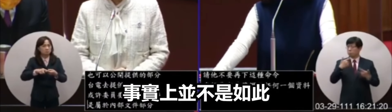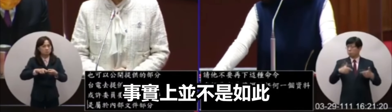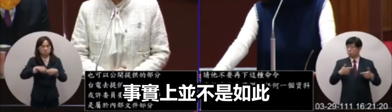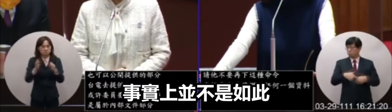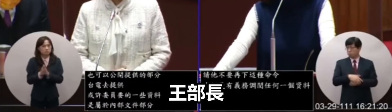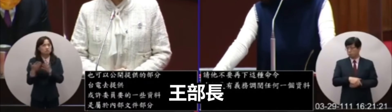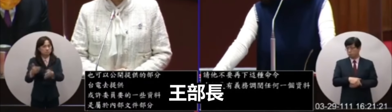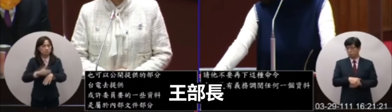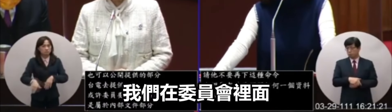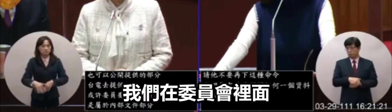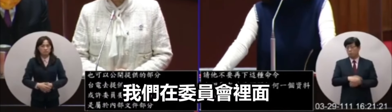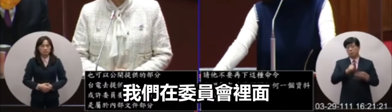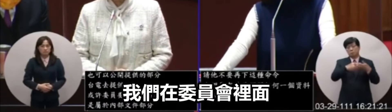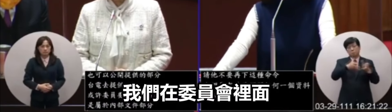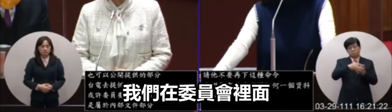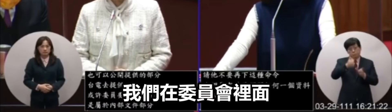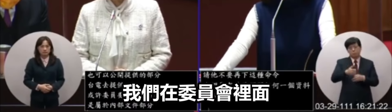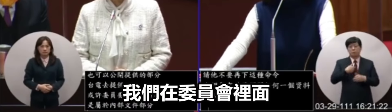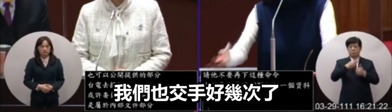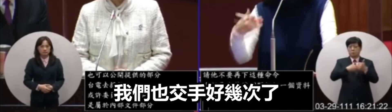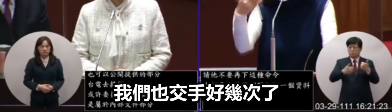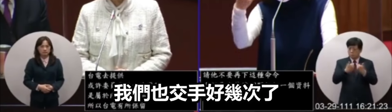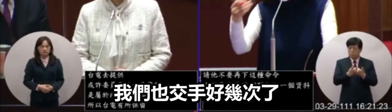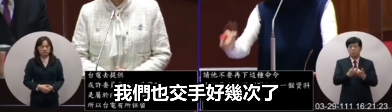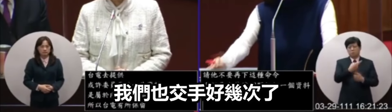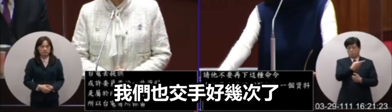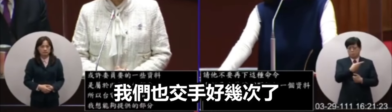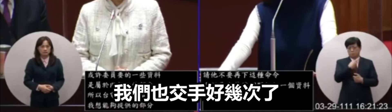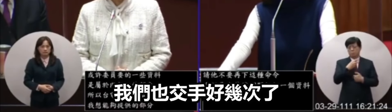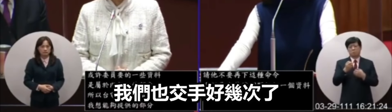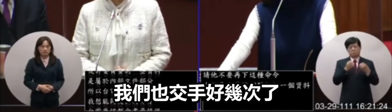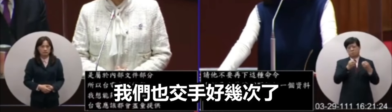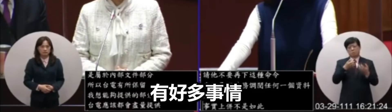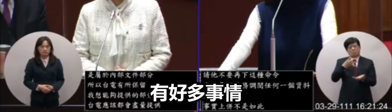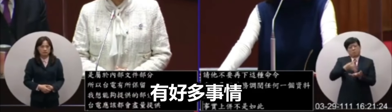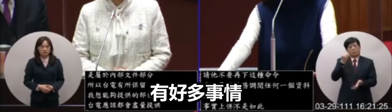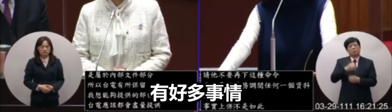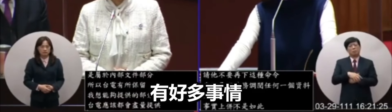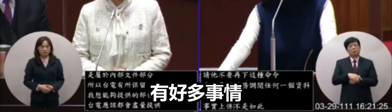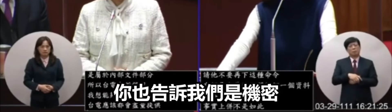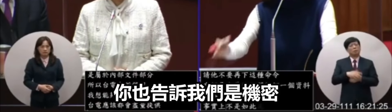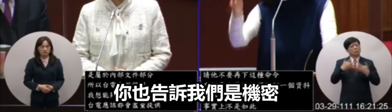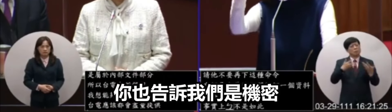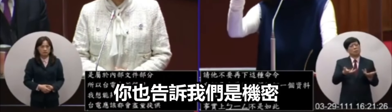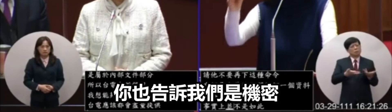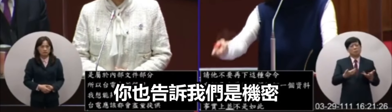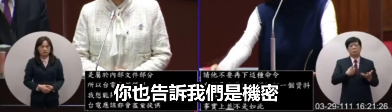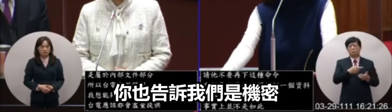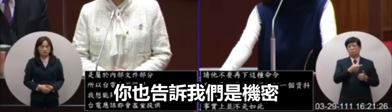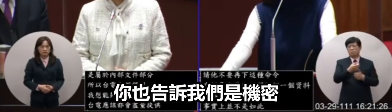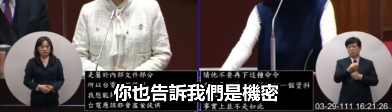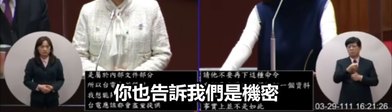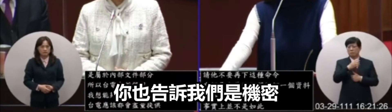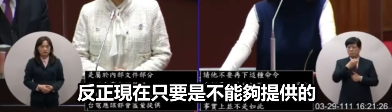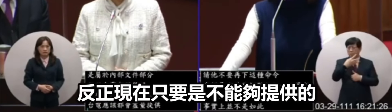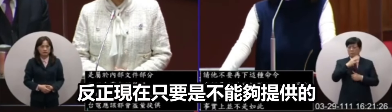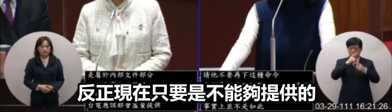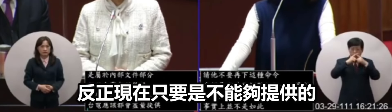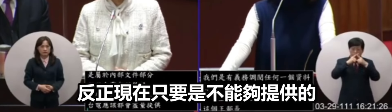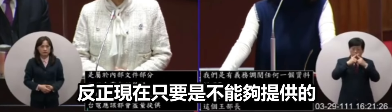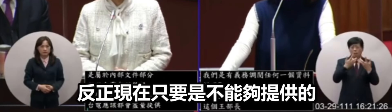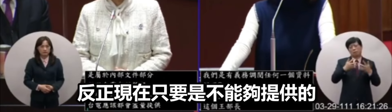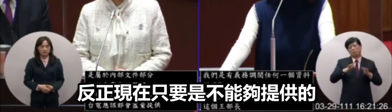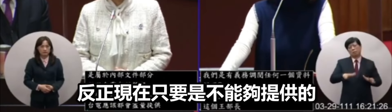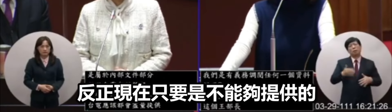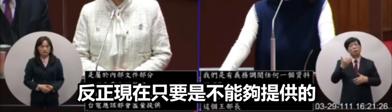如此啦，这个王部长，我们在委员会里面我们也交手好几次了，有好多事情你也告诉我们是机密，反正